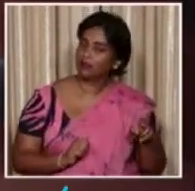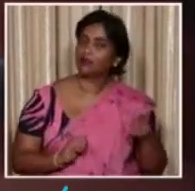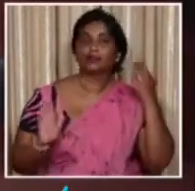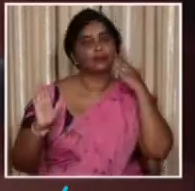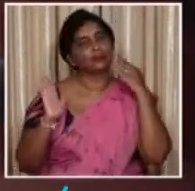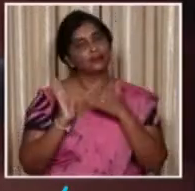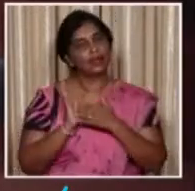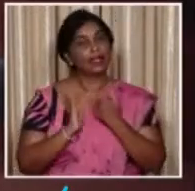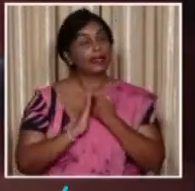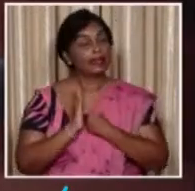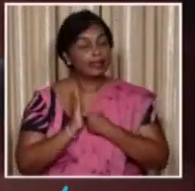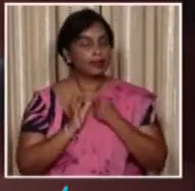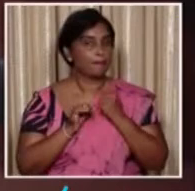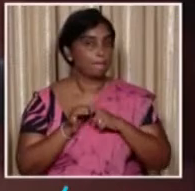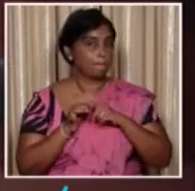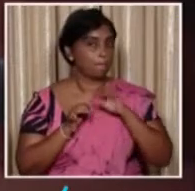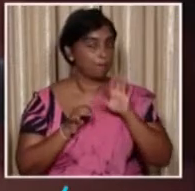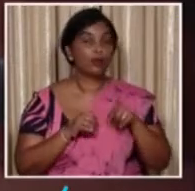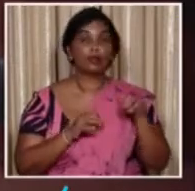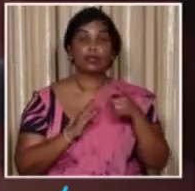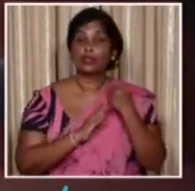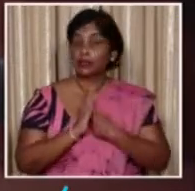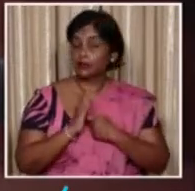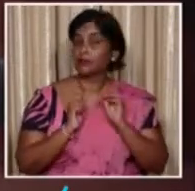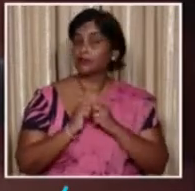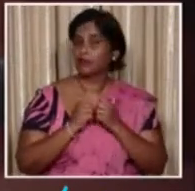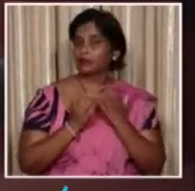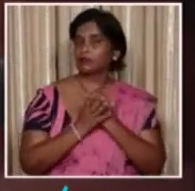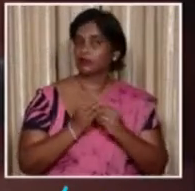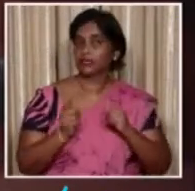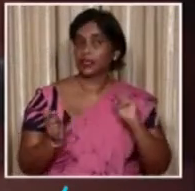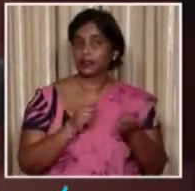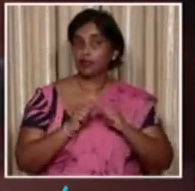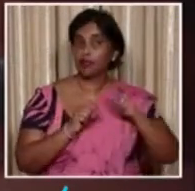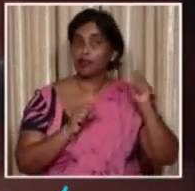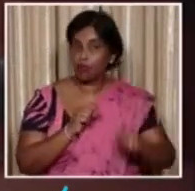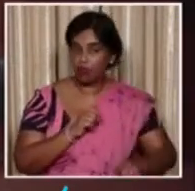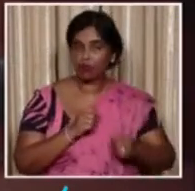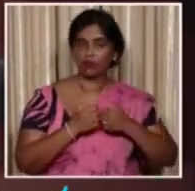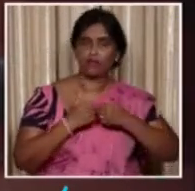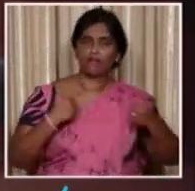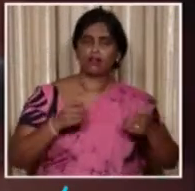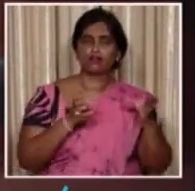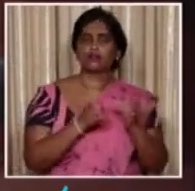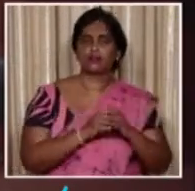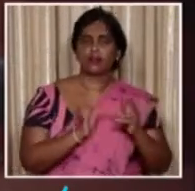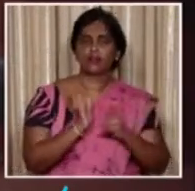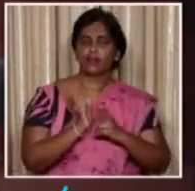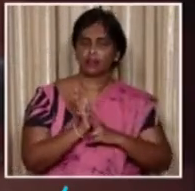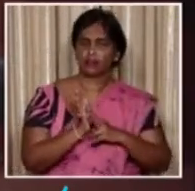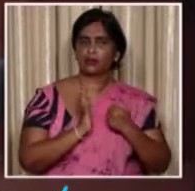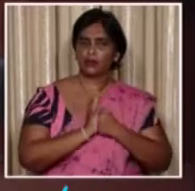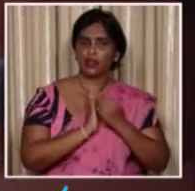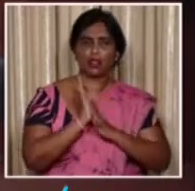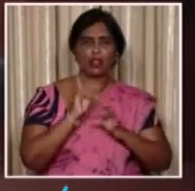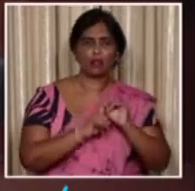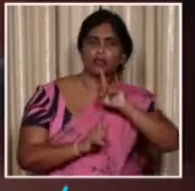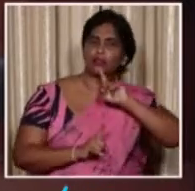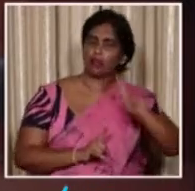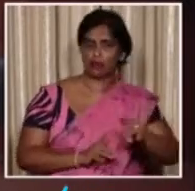වගේ නීතිමය ප්‍රශ්න තිබෙනවනම් ඒ නීතිමය ප්‍රශ්න විසඳීම සඳහා ක්‍රිකට් බෝඩ් එකට වෙන කමිටුවක් දාන්න විජේදාස රාජපක්ෂ ගරු ඇමතුමගෙන්